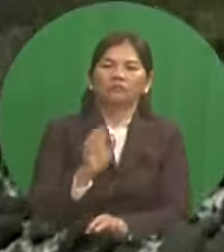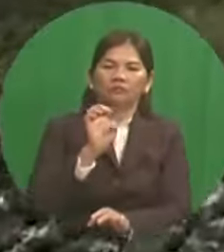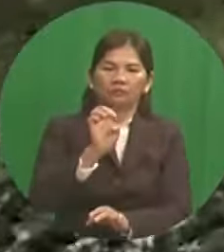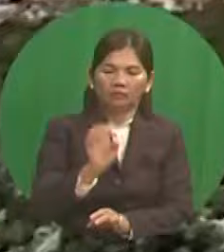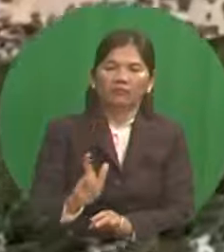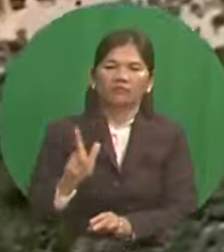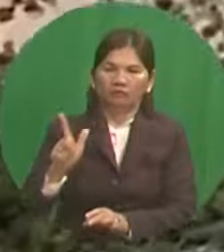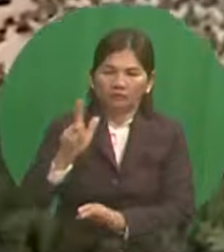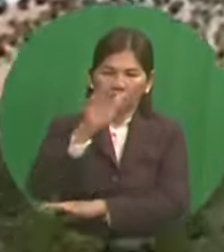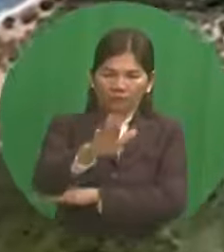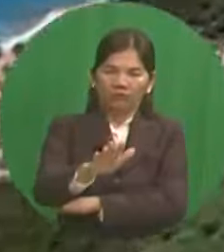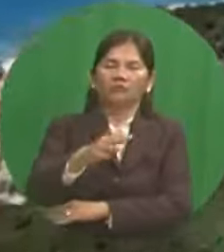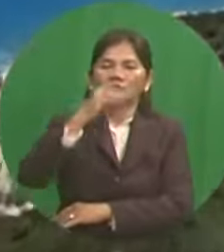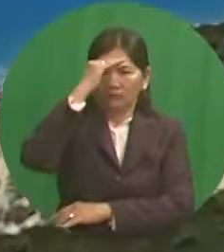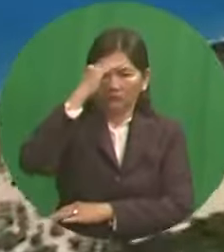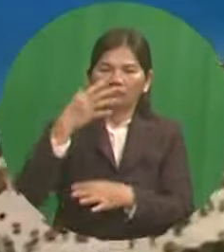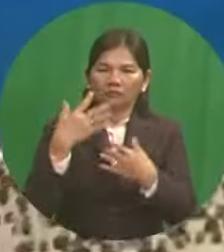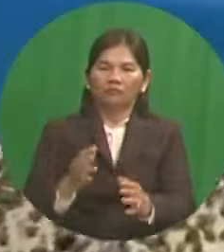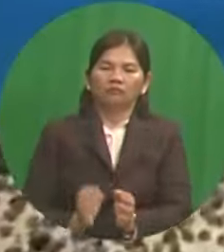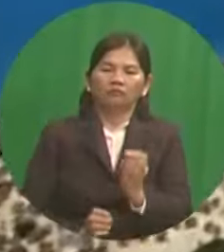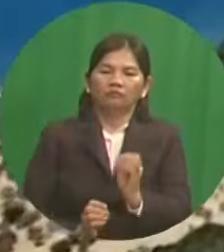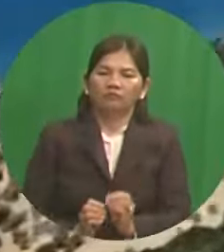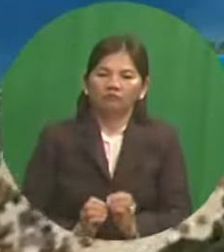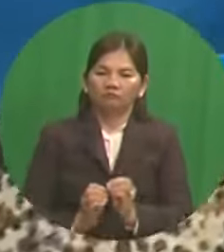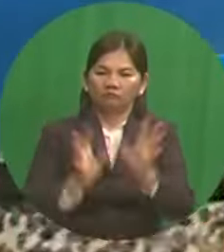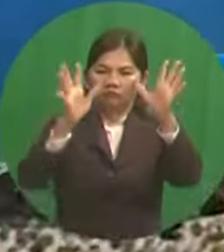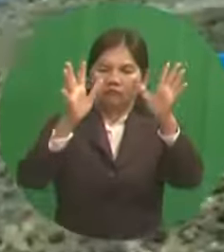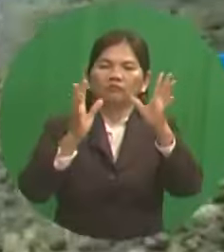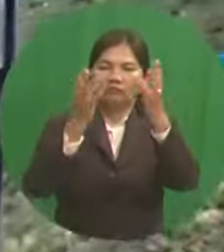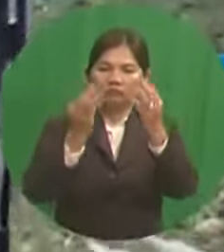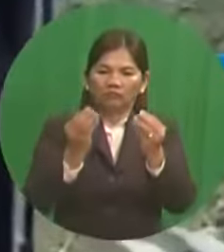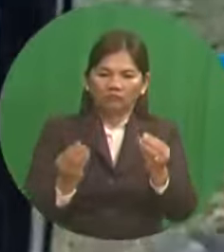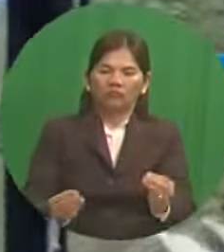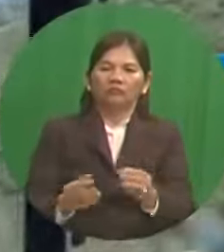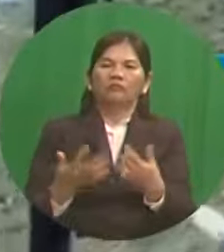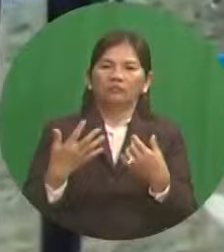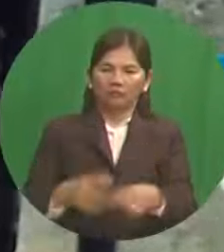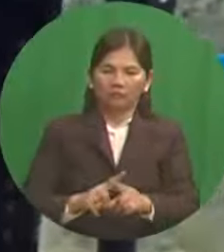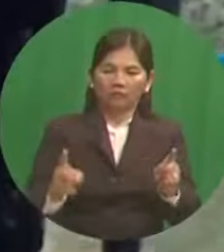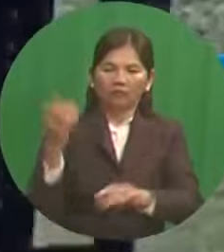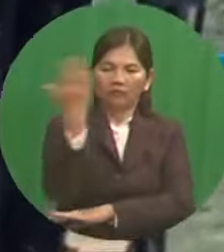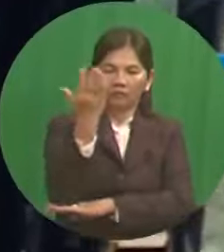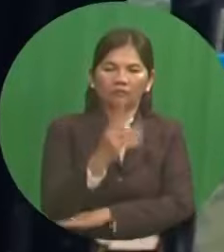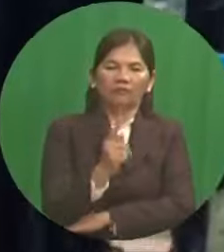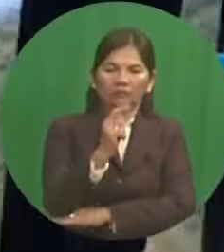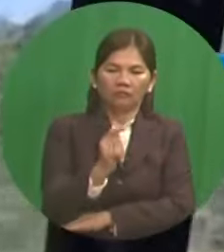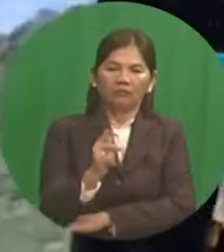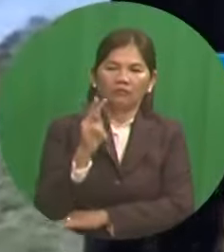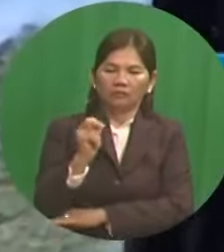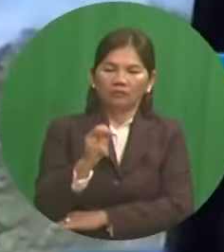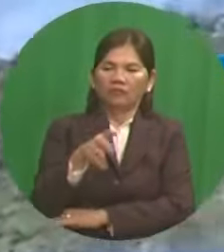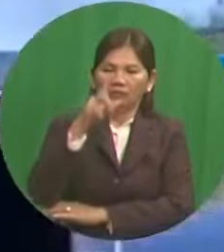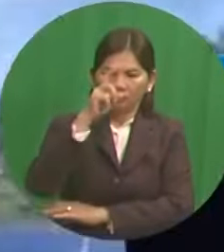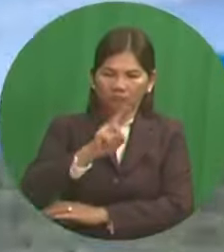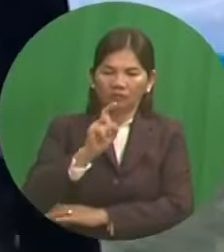កាលពីដើមថ្ងៃសៅរ៍គឺមានសន្ទុះខ្លាំងហើយវាបានរលត់បណ្ដាបណ្ដាដែរចំណែកទូរទស្សន៍ NTV របស់ប្រទេសទូ